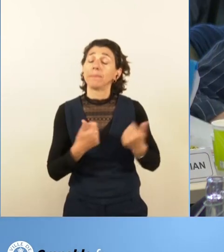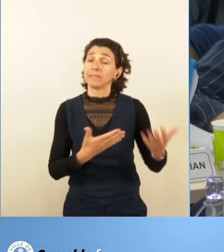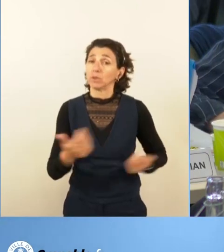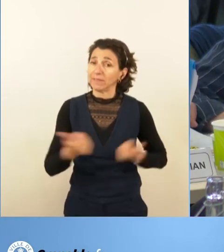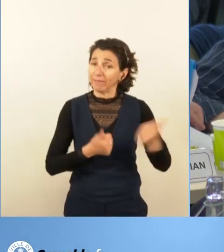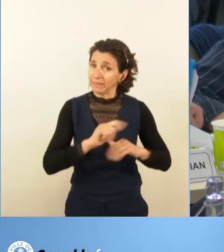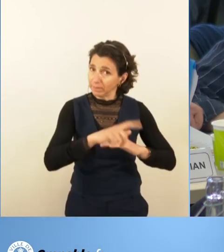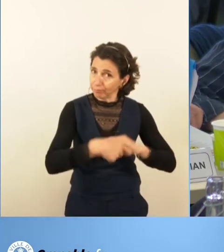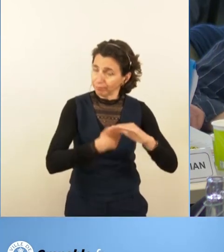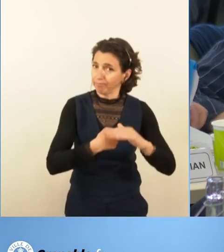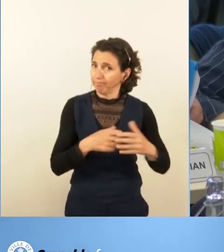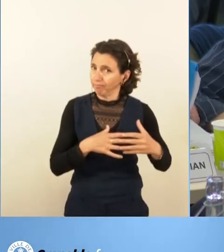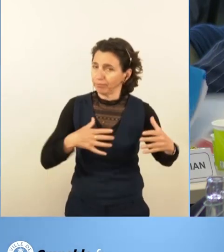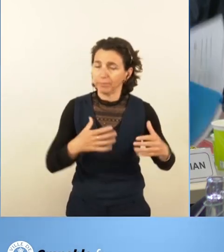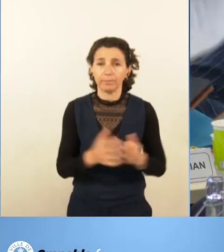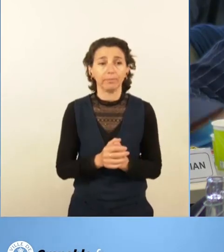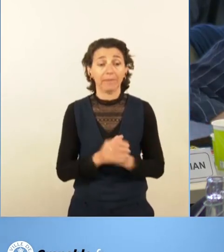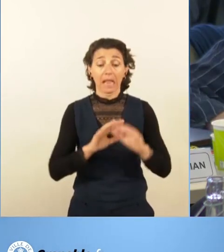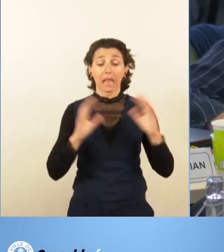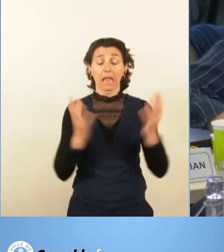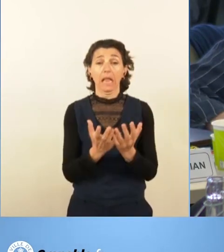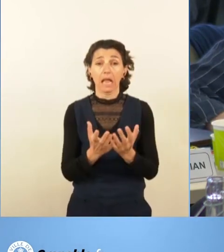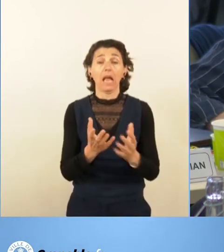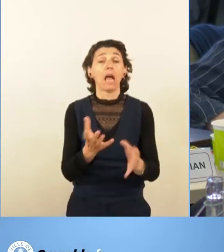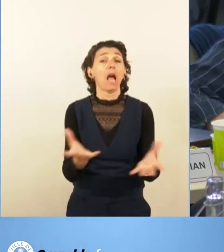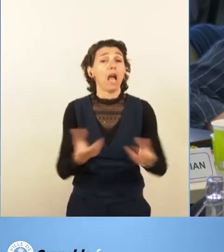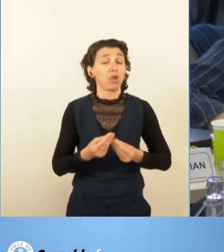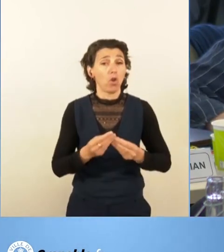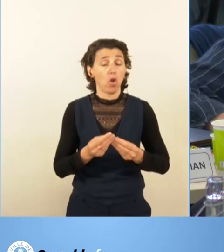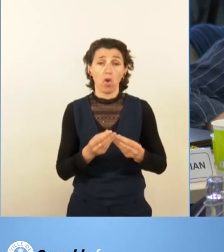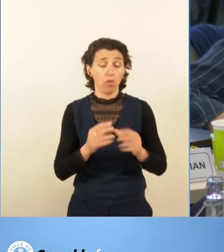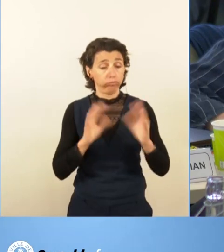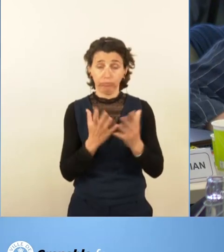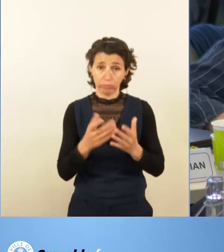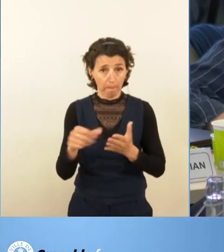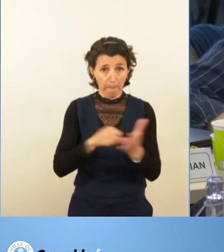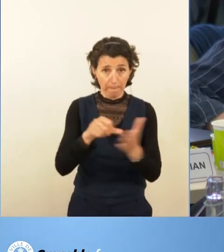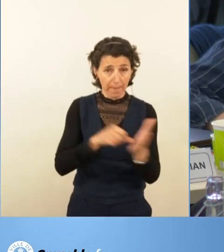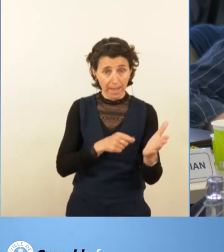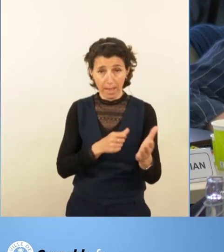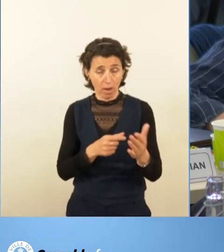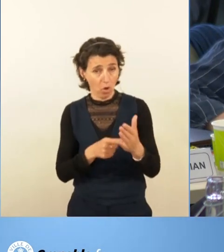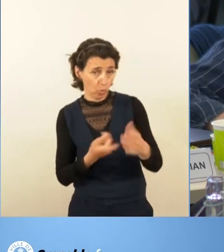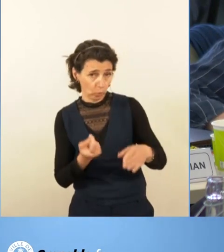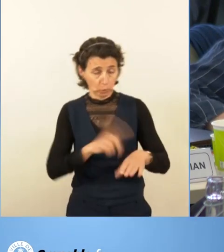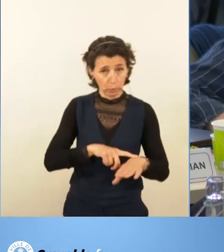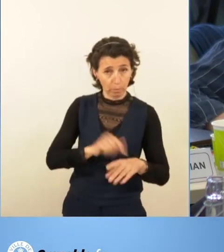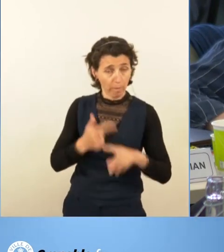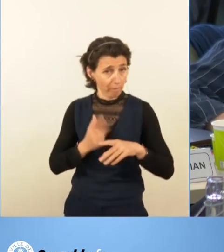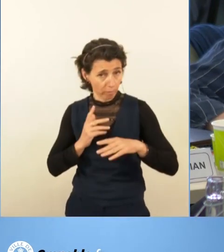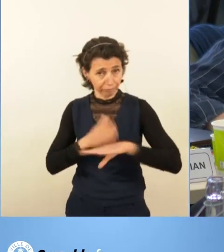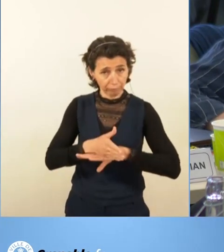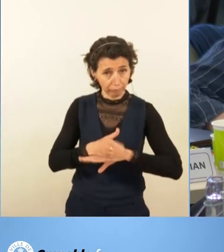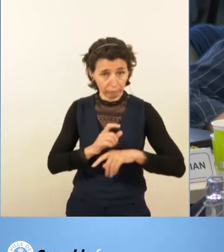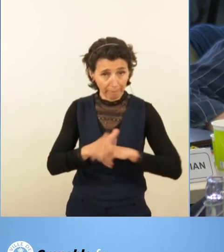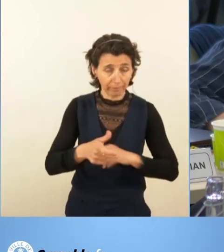dans ce cadre-là l'ensemble des accueils deviendront payants dès la première fréquentation donc dès le premier